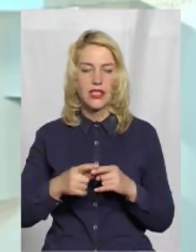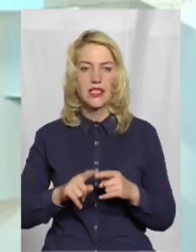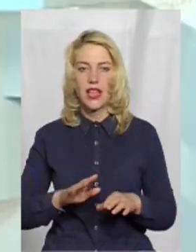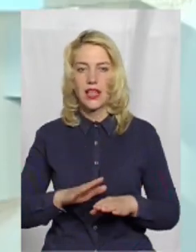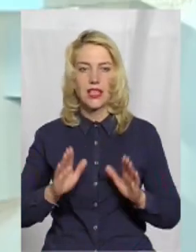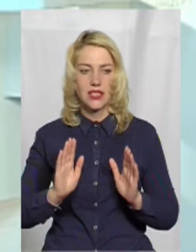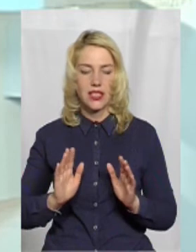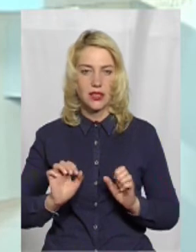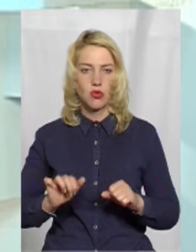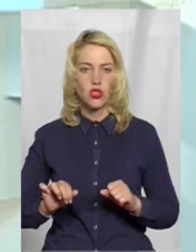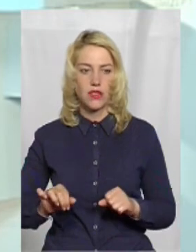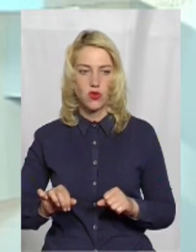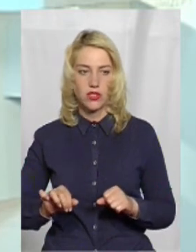тільки